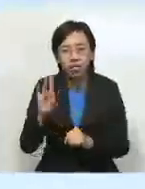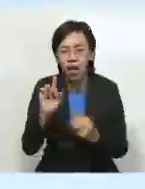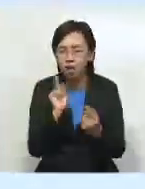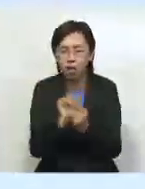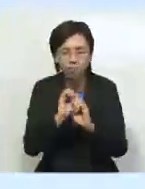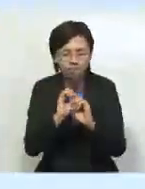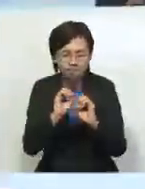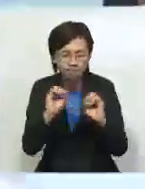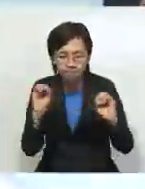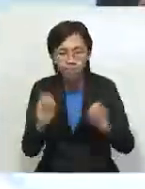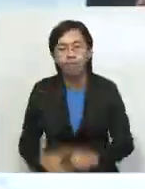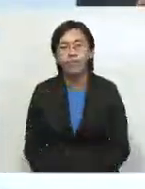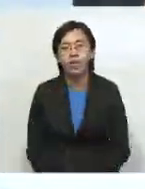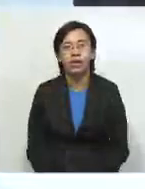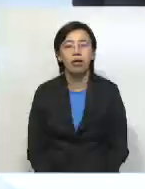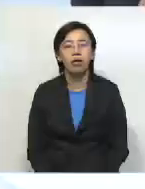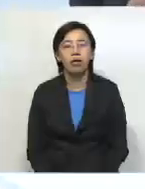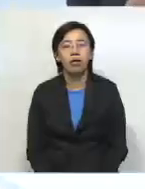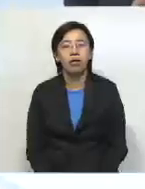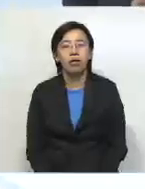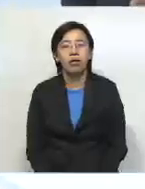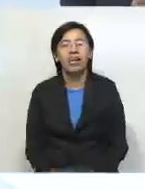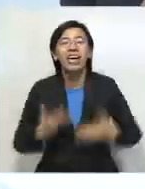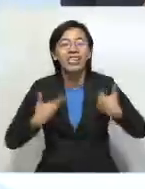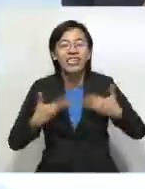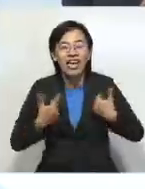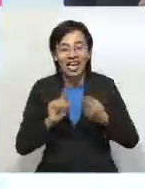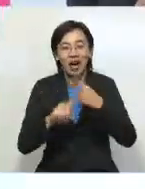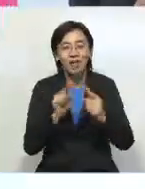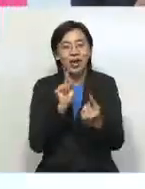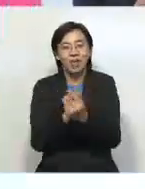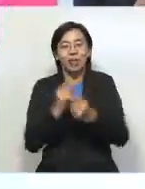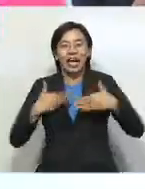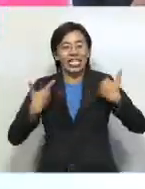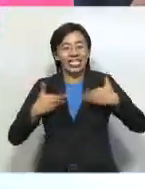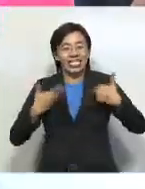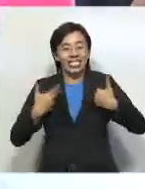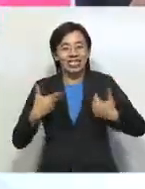2508นะคะนี่นะคะ อันนี้ก็ดีใจเพื่อนพบเพื่อนนะคะ เพื่อนพบเพื่อนนะคะ